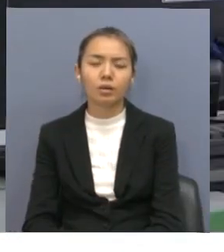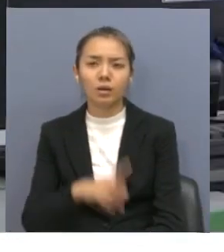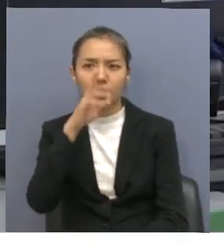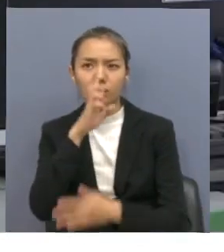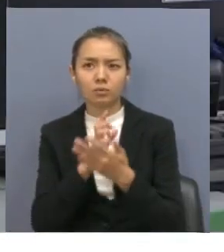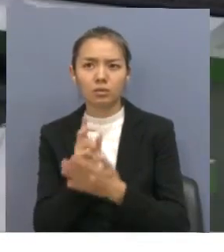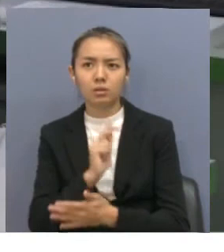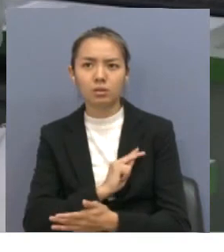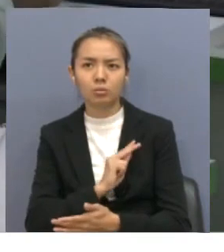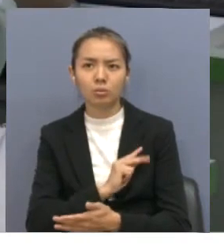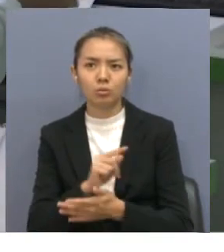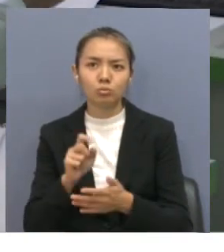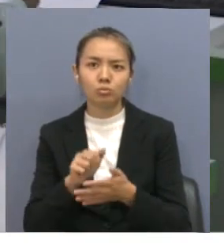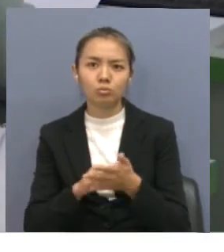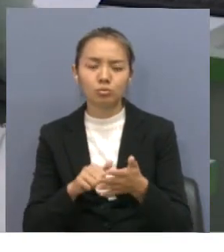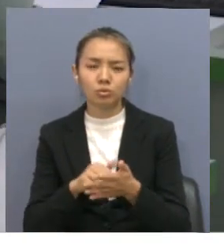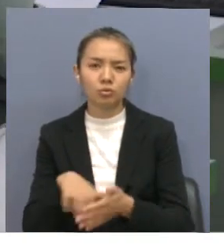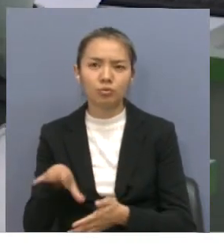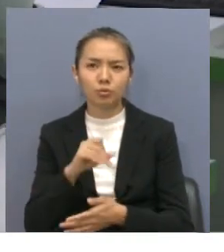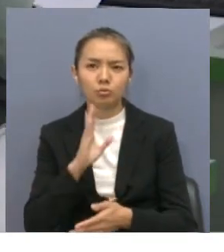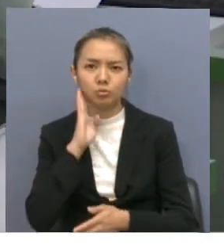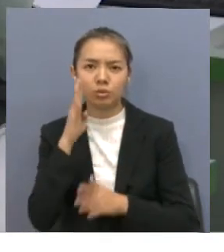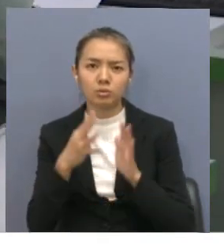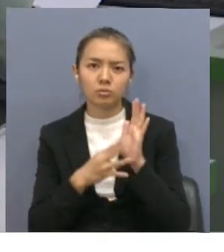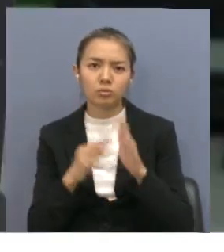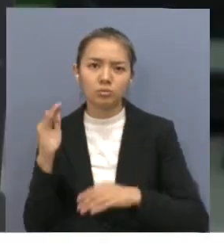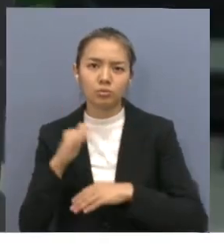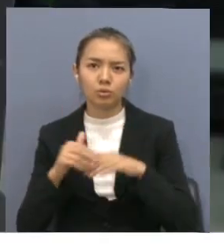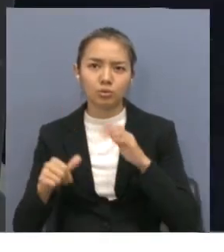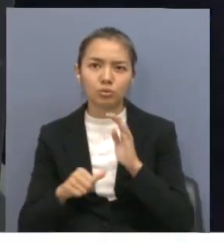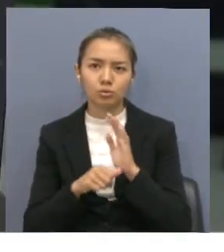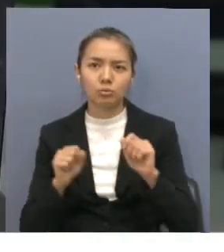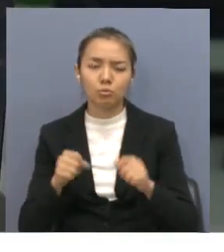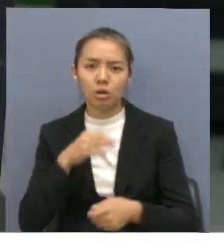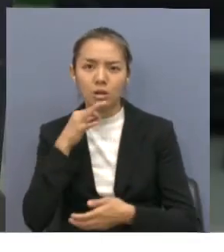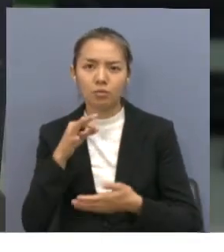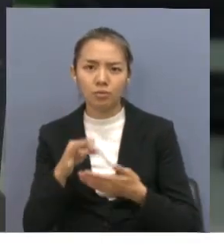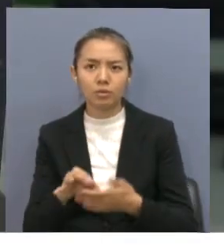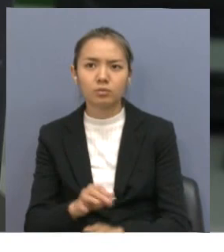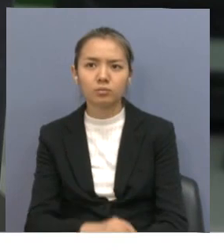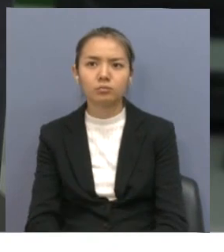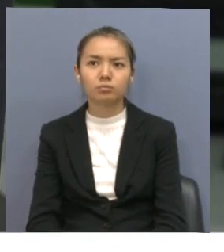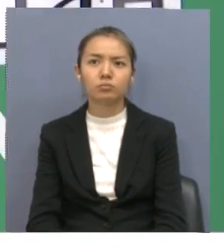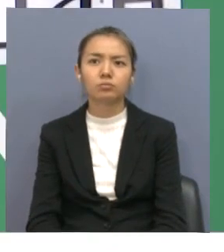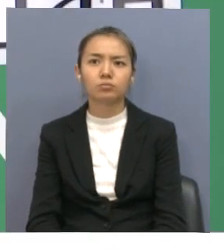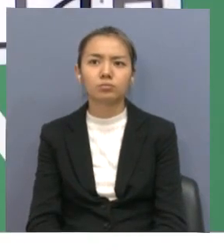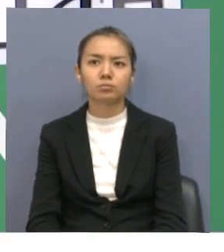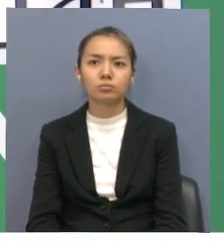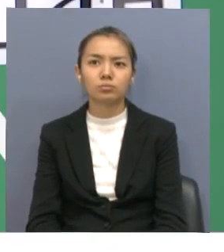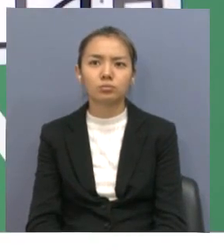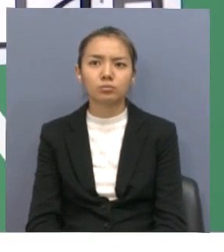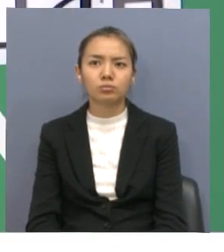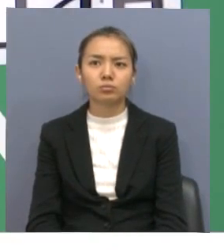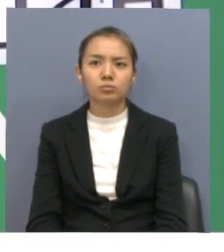мемлекеттік қызметтерге қатысты барлық сұрақтарға таңғы сағат 9-дан кешкі 6-ға дейін жауап береді. Абзал Азамуатұлы, Нұрсұлтан Ыбыраев, Шоқан